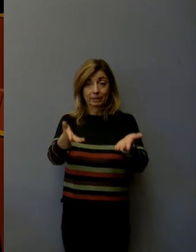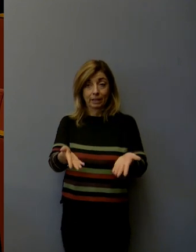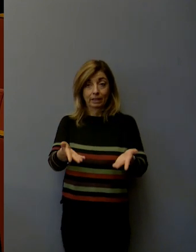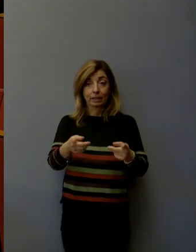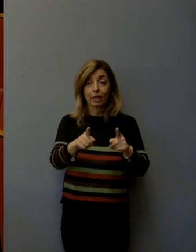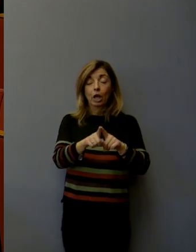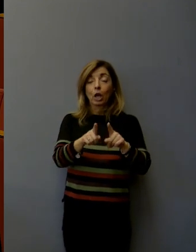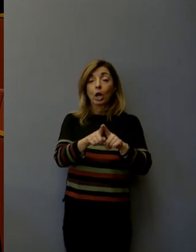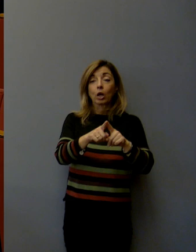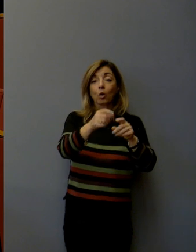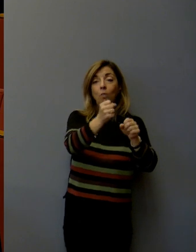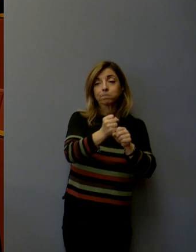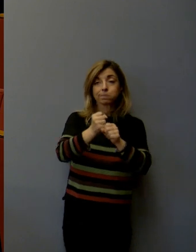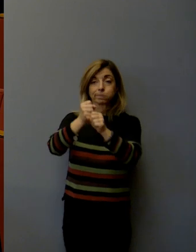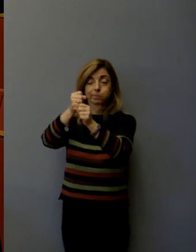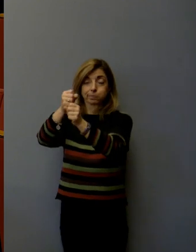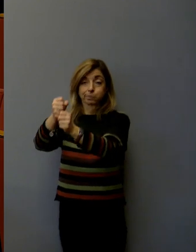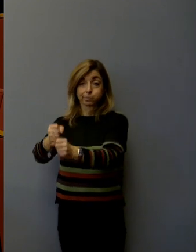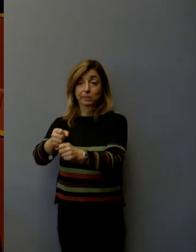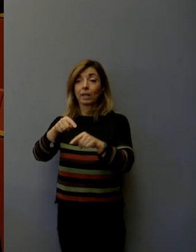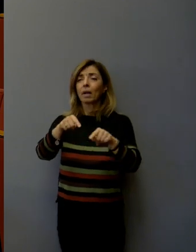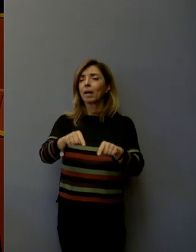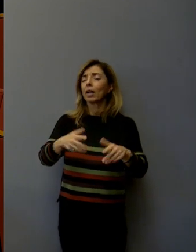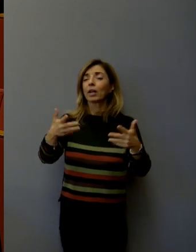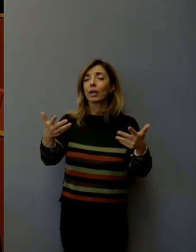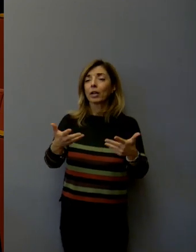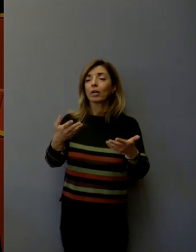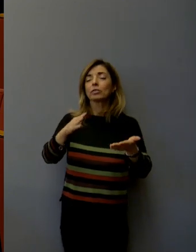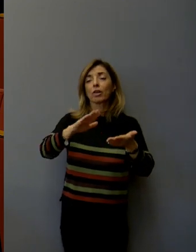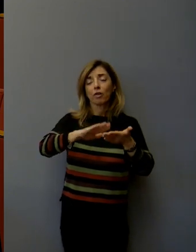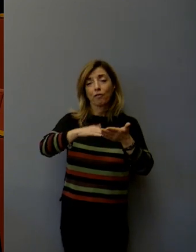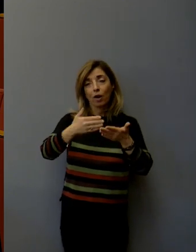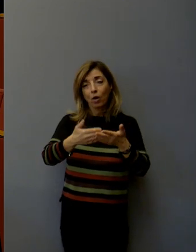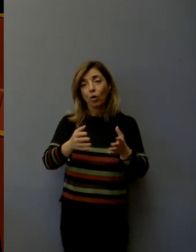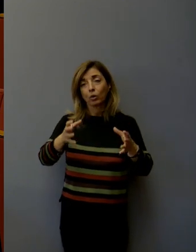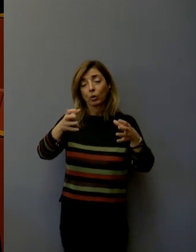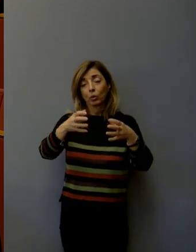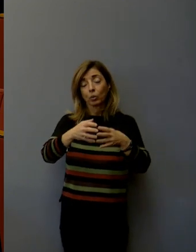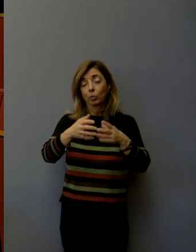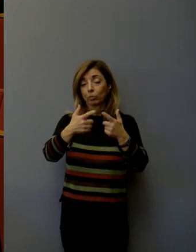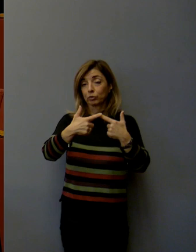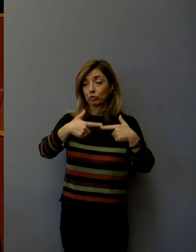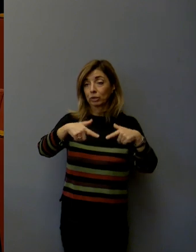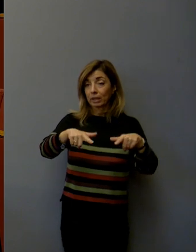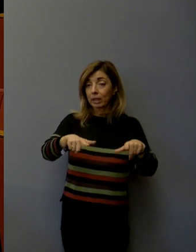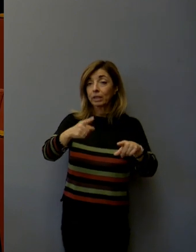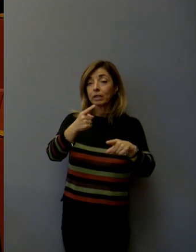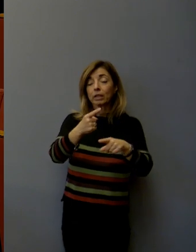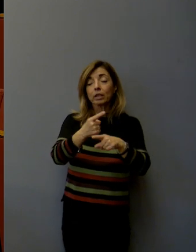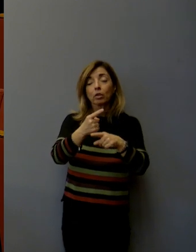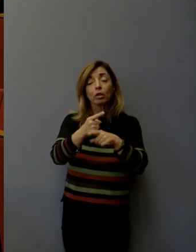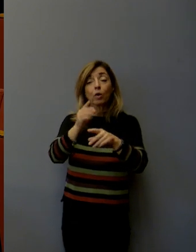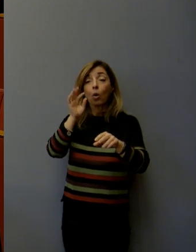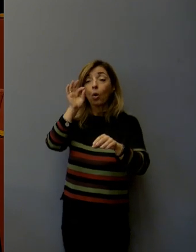ritroviamo sicuramente ritroviamo i valori di una comunità cittadina che deve tendere a migliorarsi